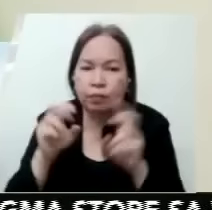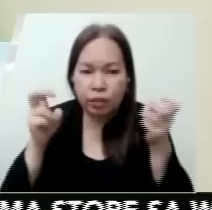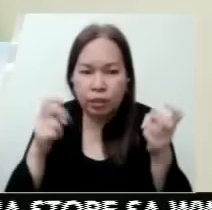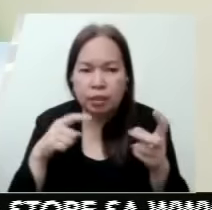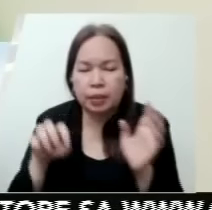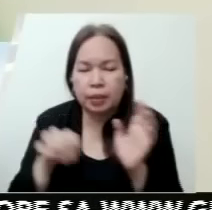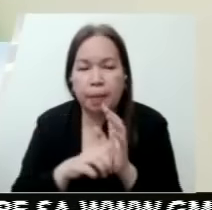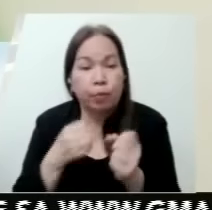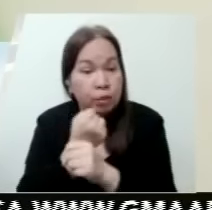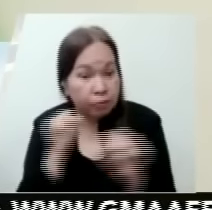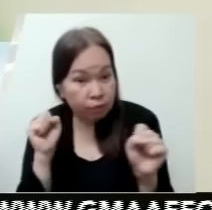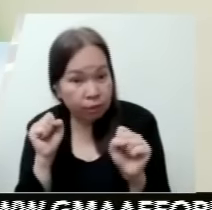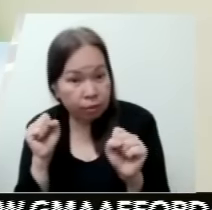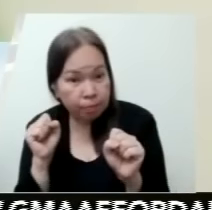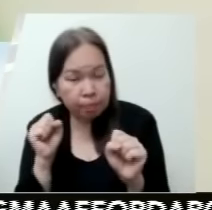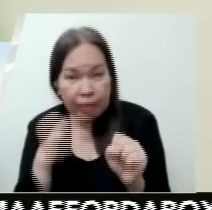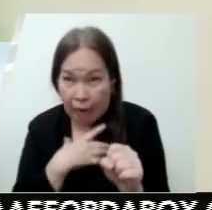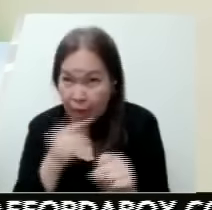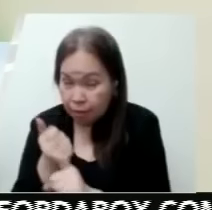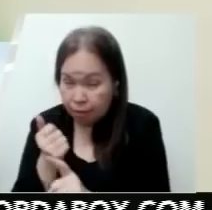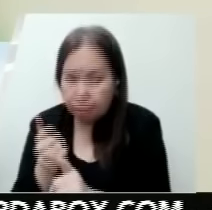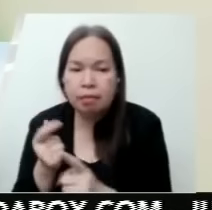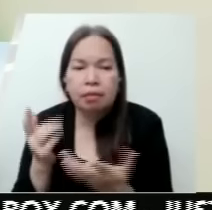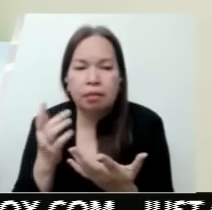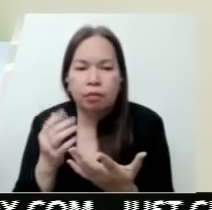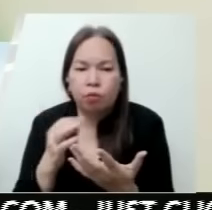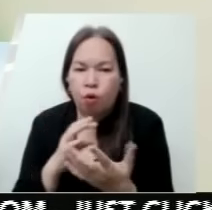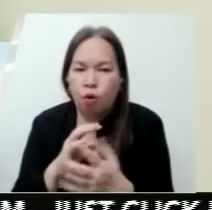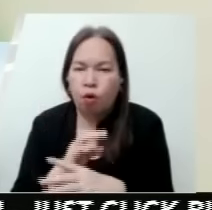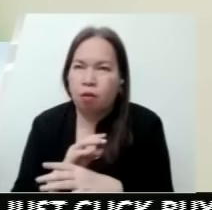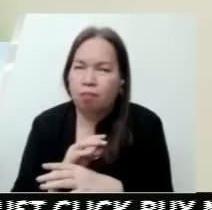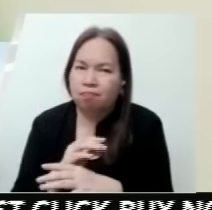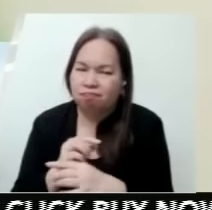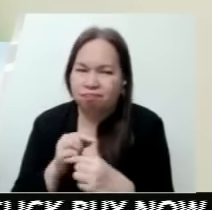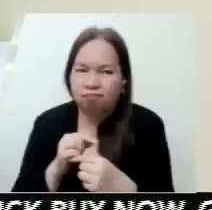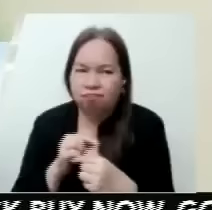ng paglaban sa communist insurgency, peace and order.